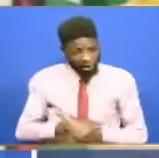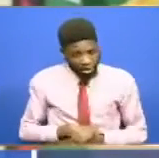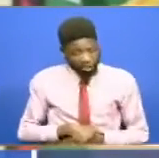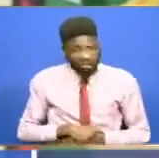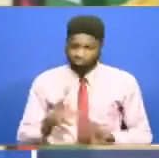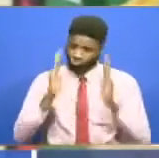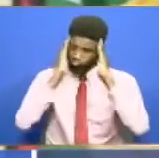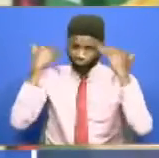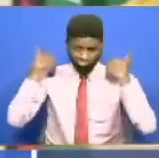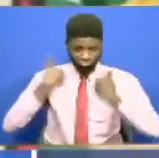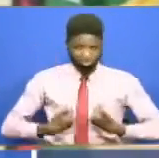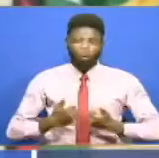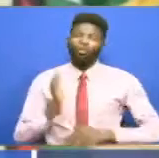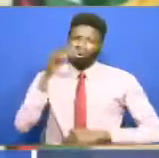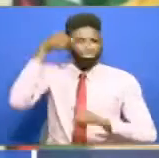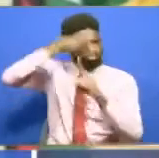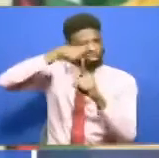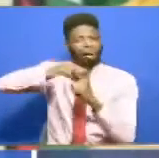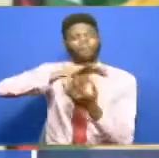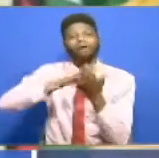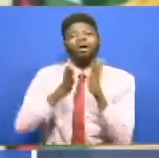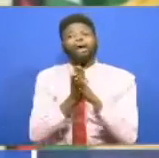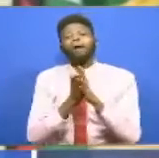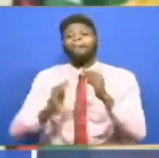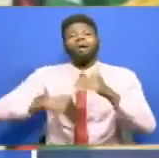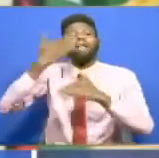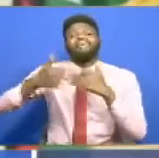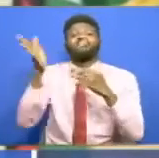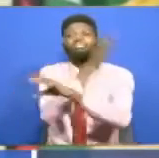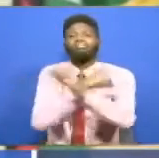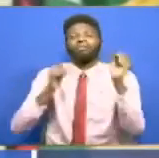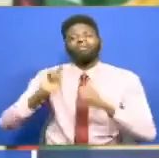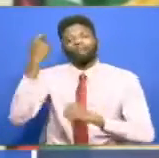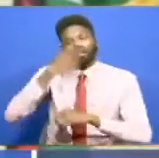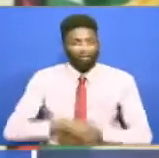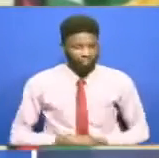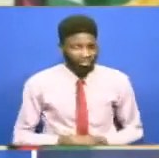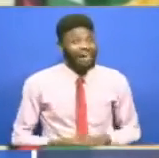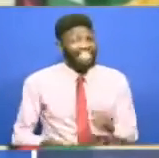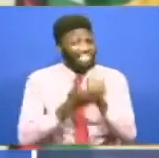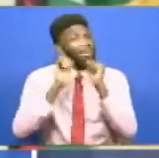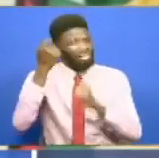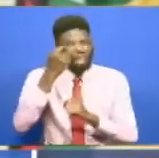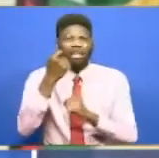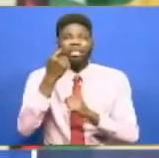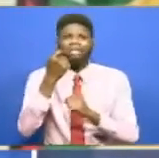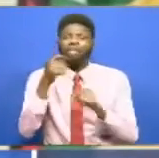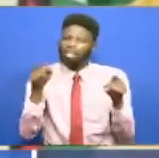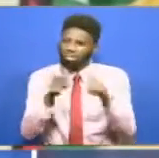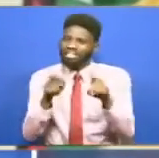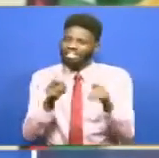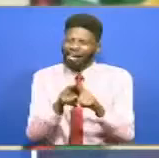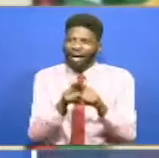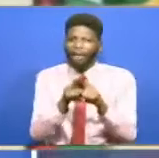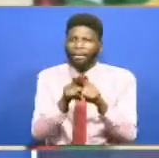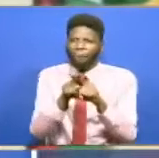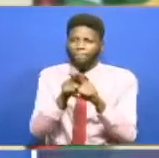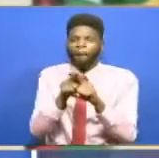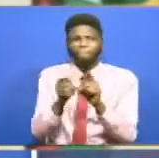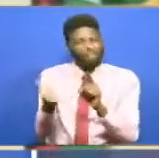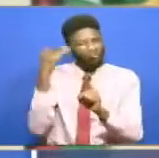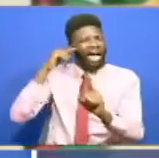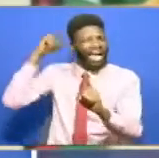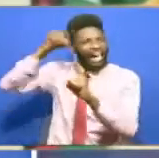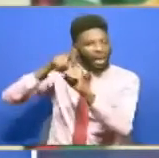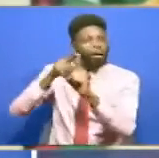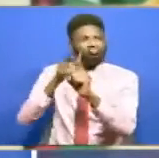will vie to be the next president of the Republic of Kenya, so as to return Kenya to the railway tracks of where we were meant